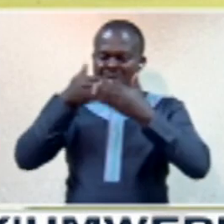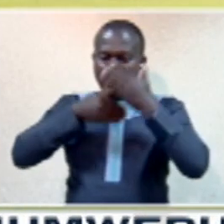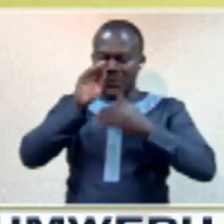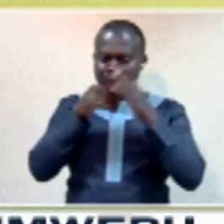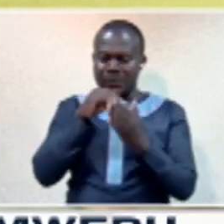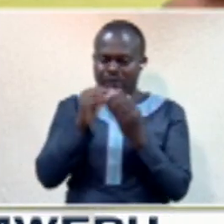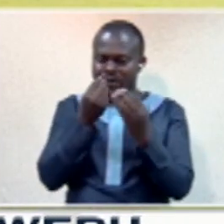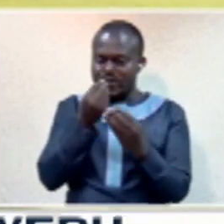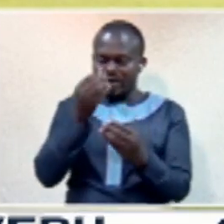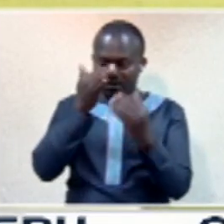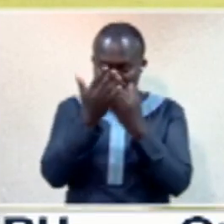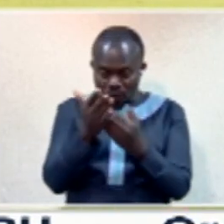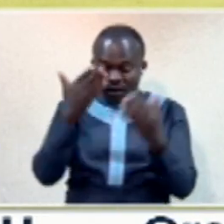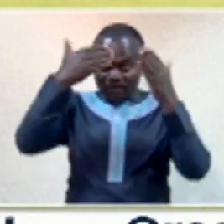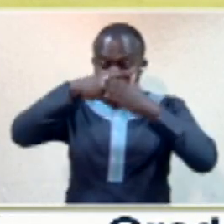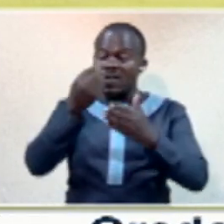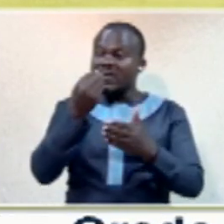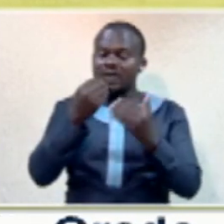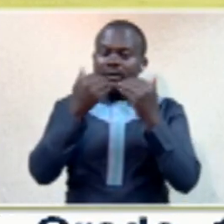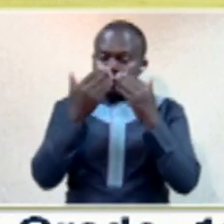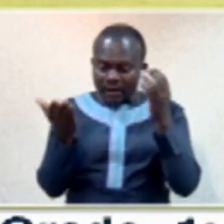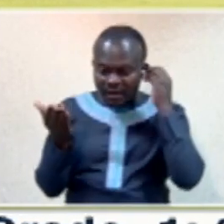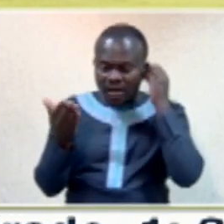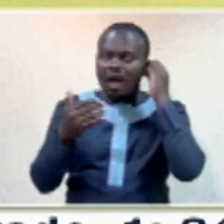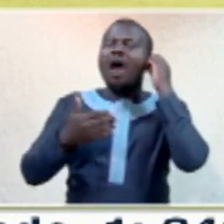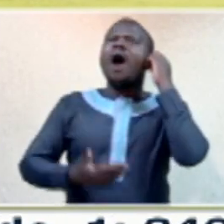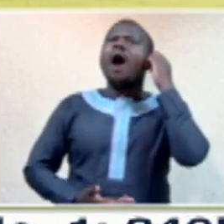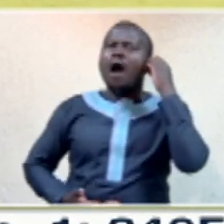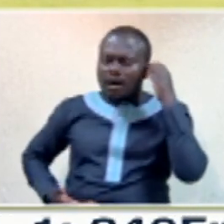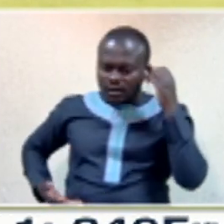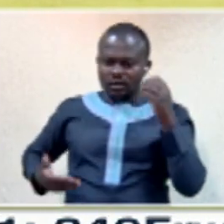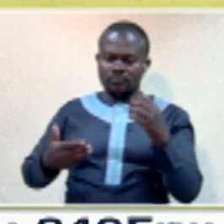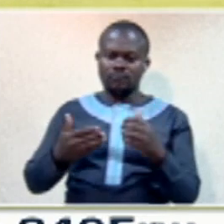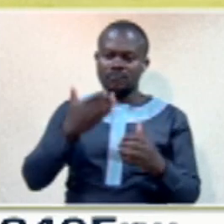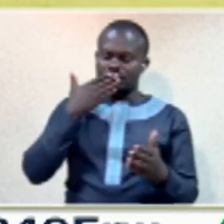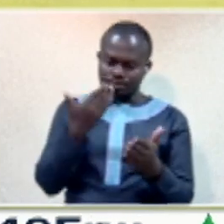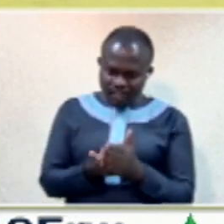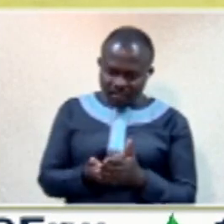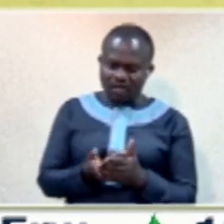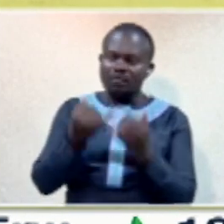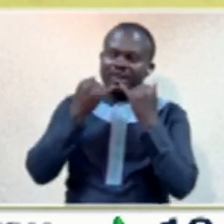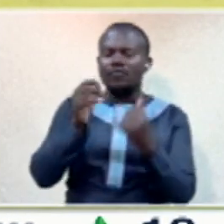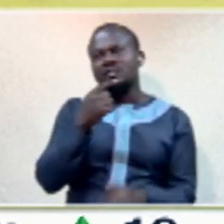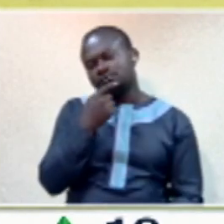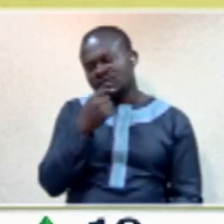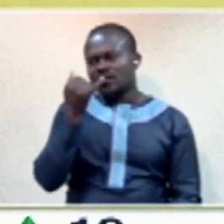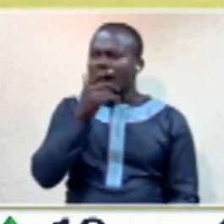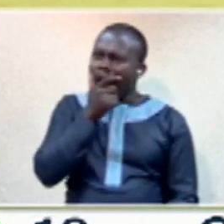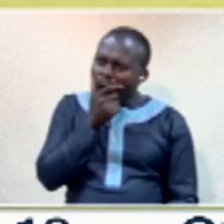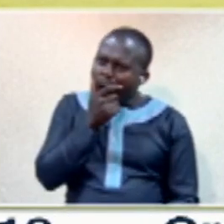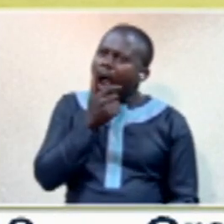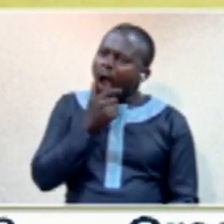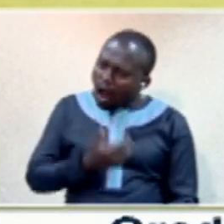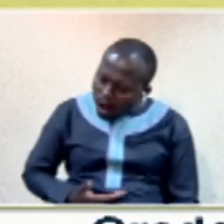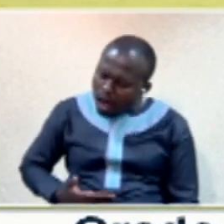atacanye imbabura mu gitondo na nimugoroba nawe ubwe yakwihutira kumenyesha inzego zimwegereye ati mugenzi wanjye hano ashaka ko wenda